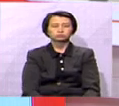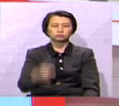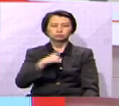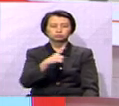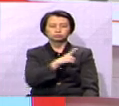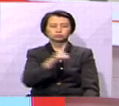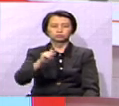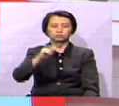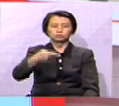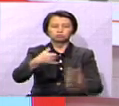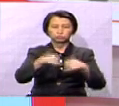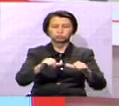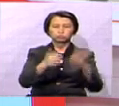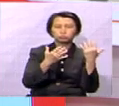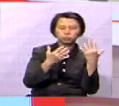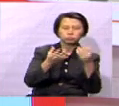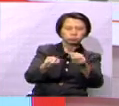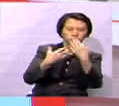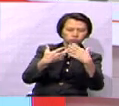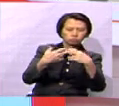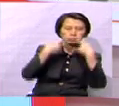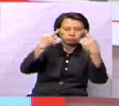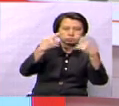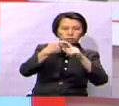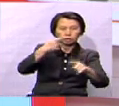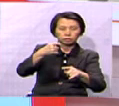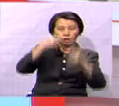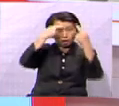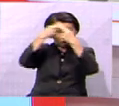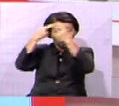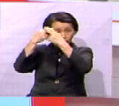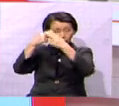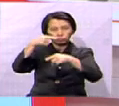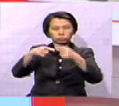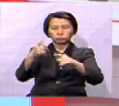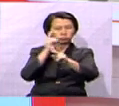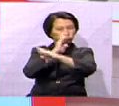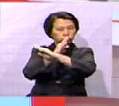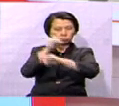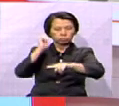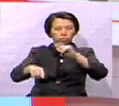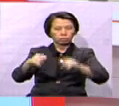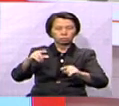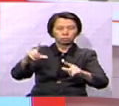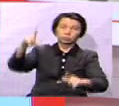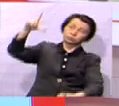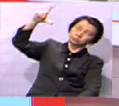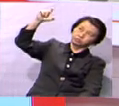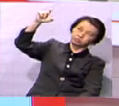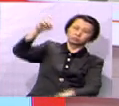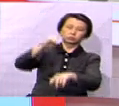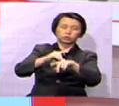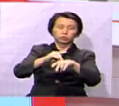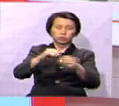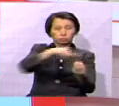Lembaga Tabung Haji masih menanti makluman rasmi daripada Kerajaan Arab Saudi berkenaan larangan bergambar di Masjid Nabawi di Madinah